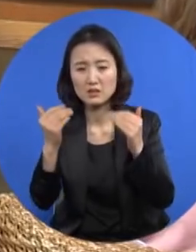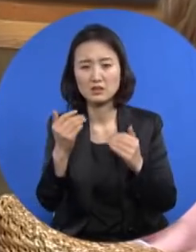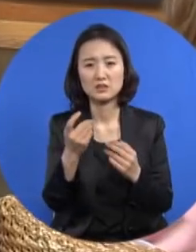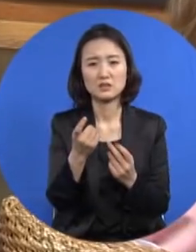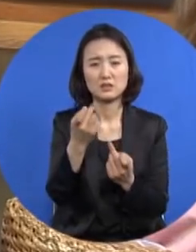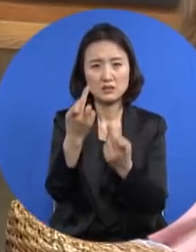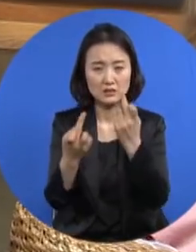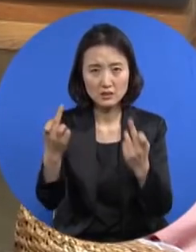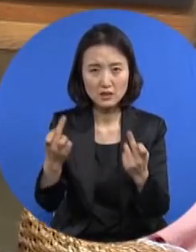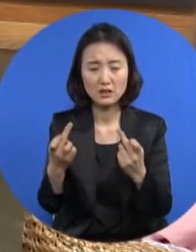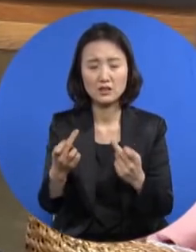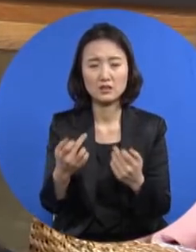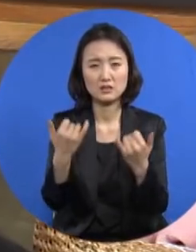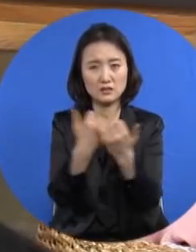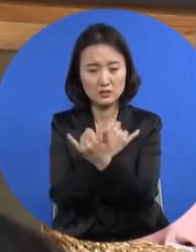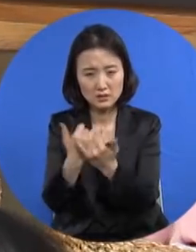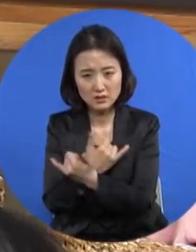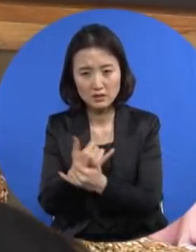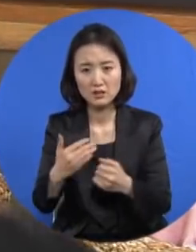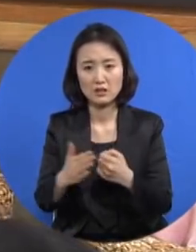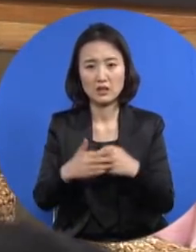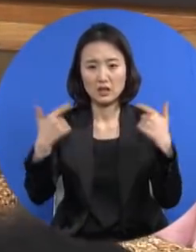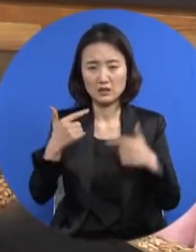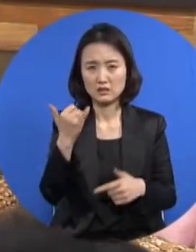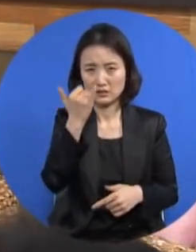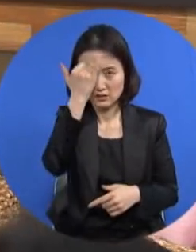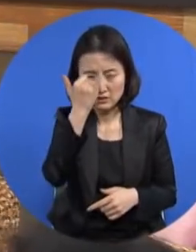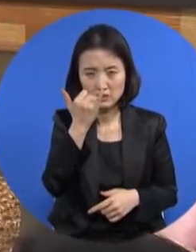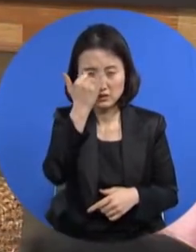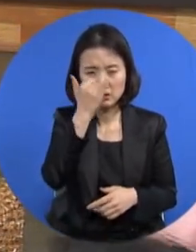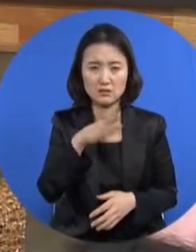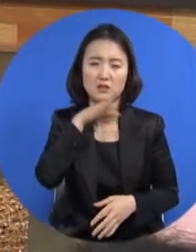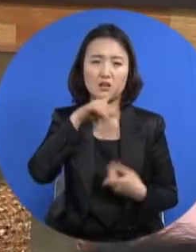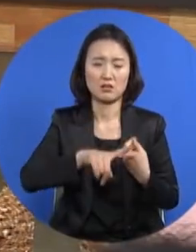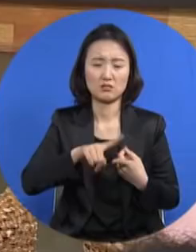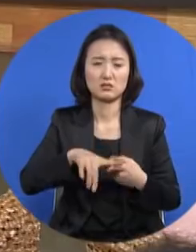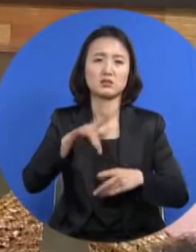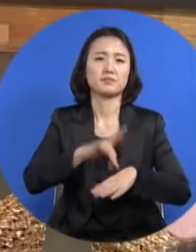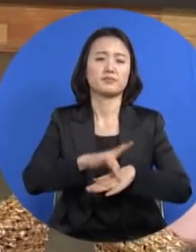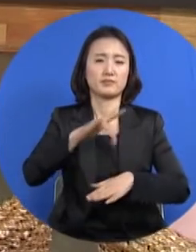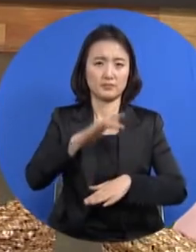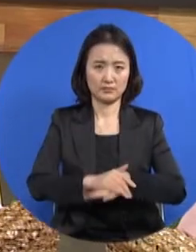계시니까 뭐 항상 예의 바르고 당연하겠죠. 그래서 거기서